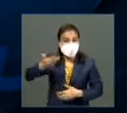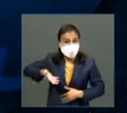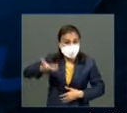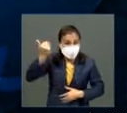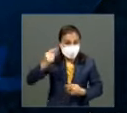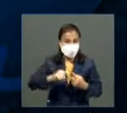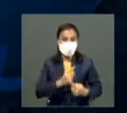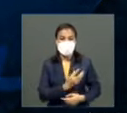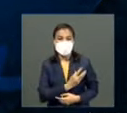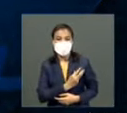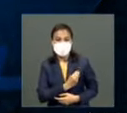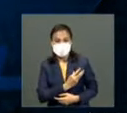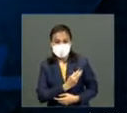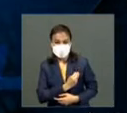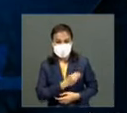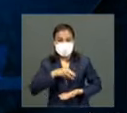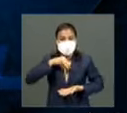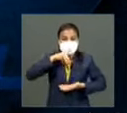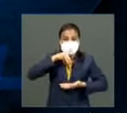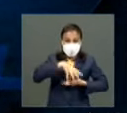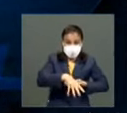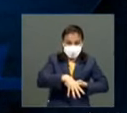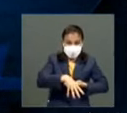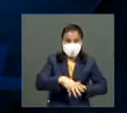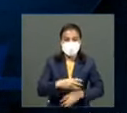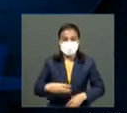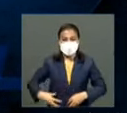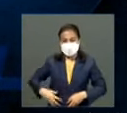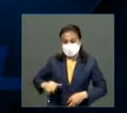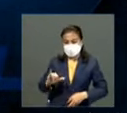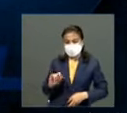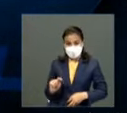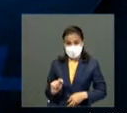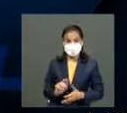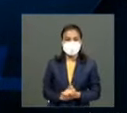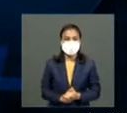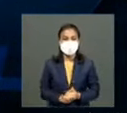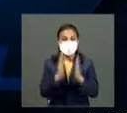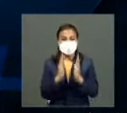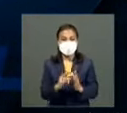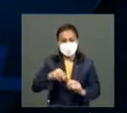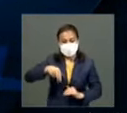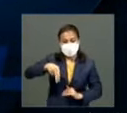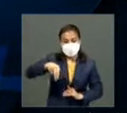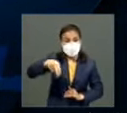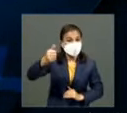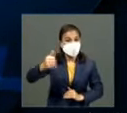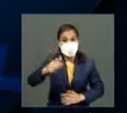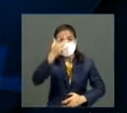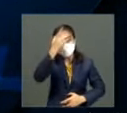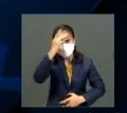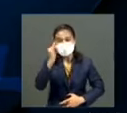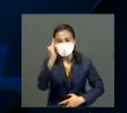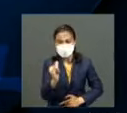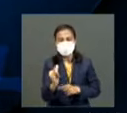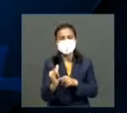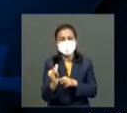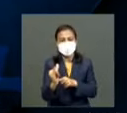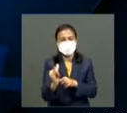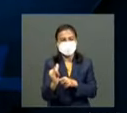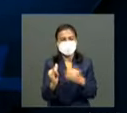คหัวใจโรคมะเร็งโรคไตและพบว่ามีผู้ป่วยติดเตียงด้วยนะคะตรงนี้เนี่ยสะท้อนให้เห็นว่า